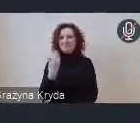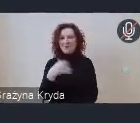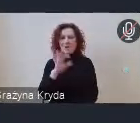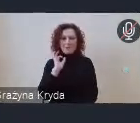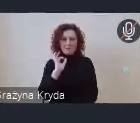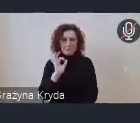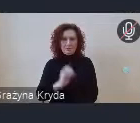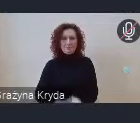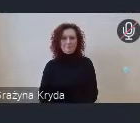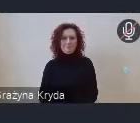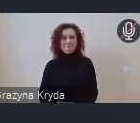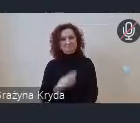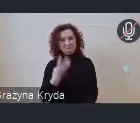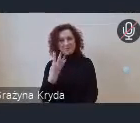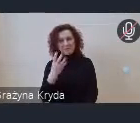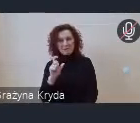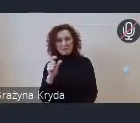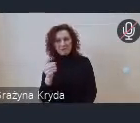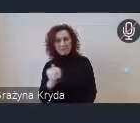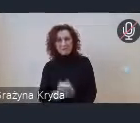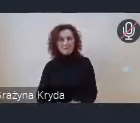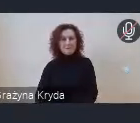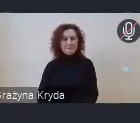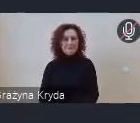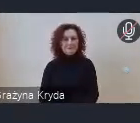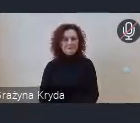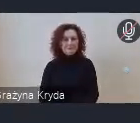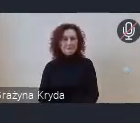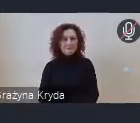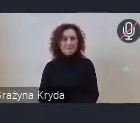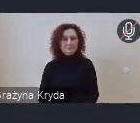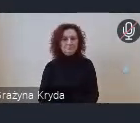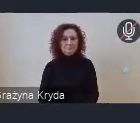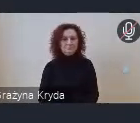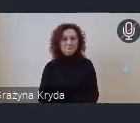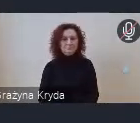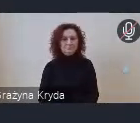tutaj Myślę że są za cztery centymetry średnicy bardzo dobrze